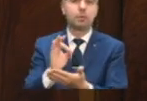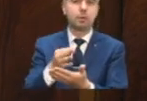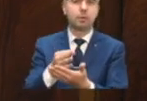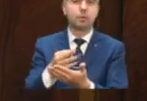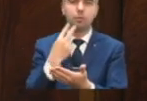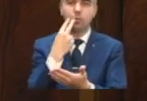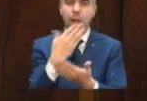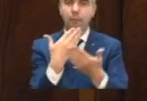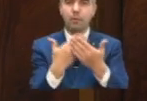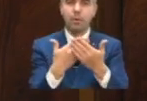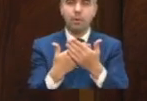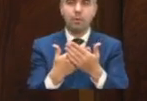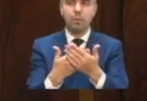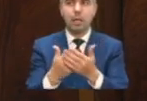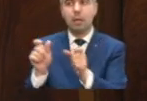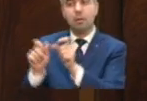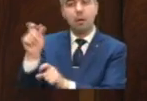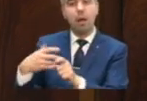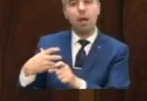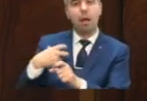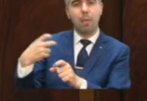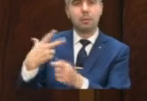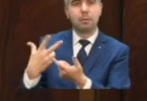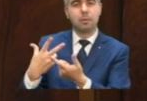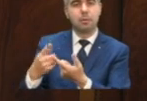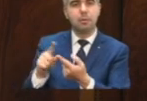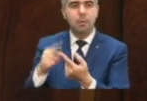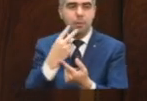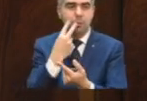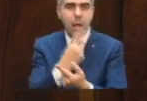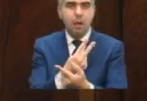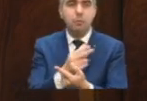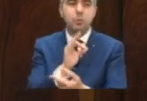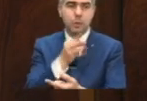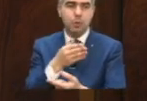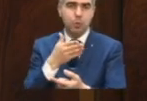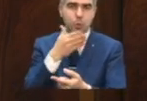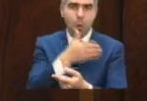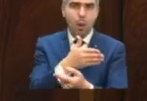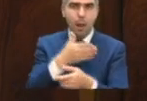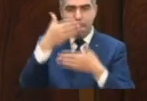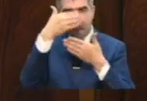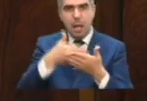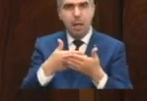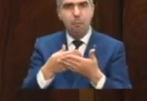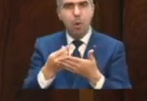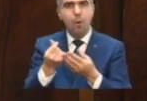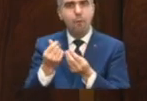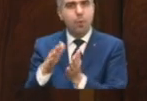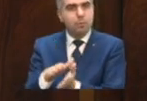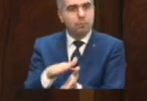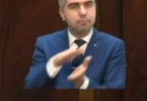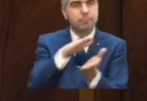المرات المستثمرين براسهم تيفقدوا الثقه، تيقولوا واش انا قاد ندخل لهذ البلاد نستثمر